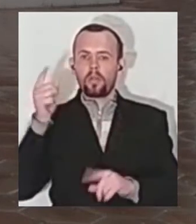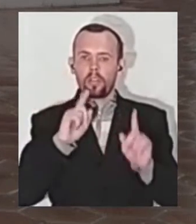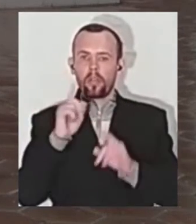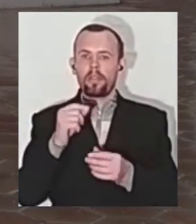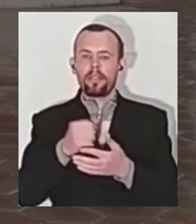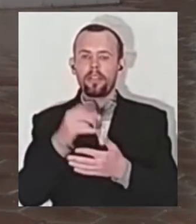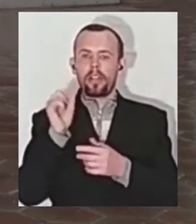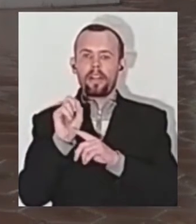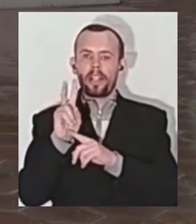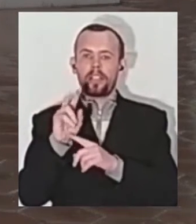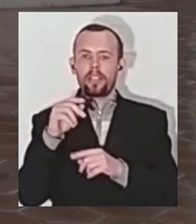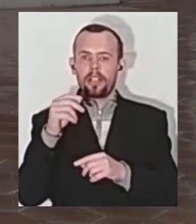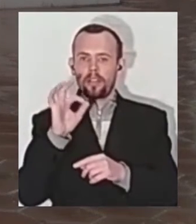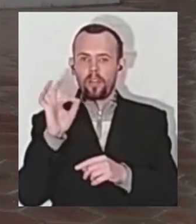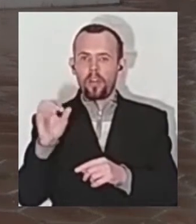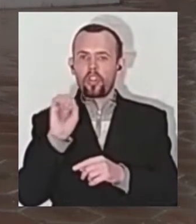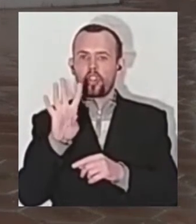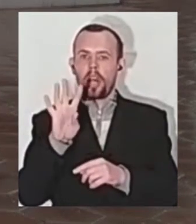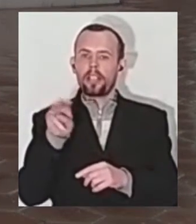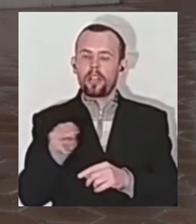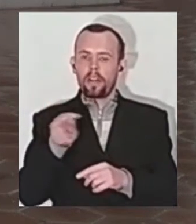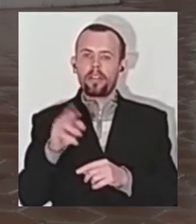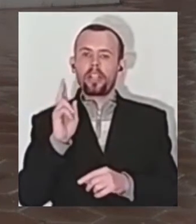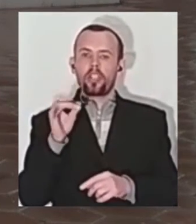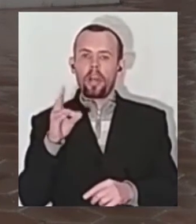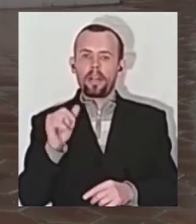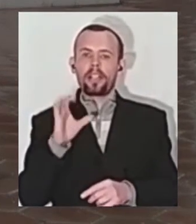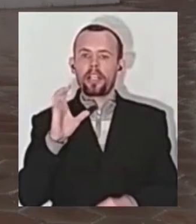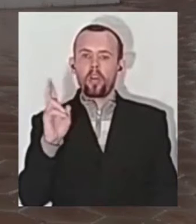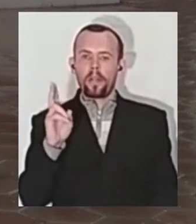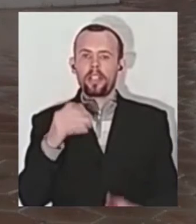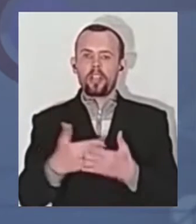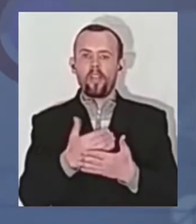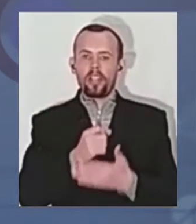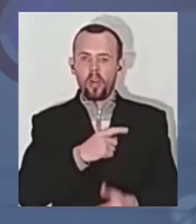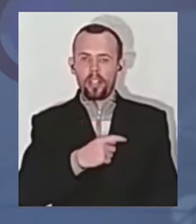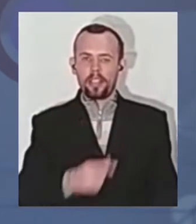12 годину 14 травня. Христина Шкрябіна, Сергій Кобилянський. Новини на Суспільному. Одеса.